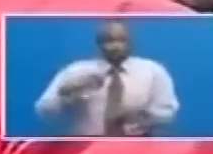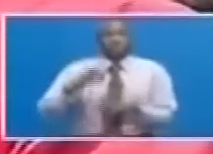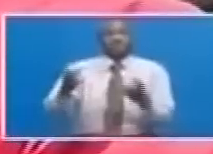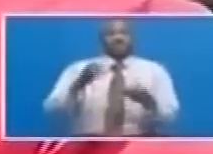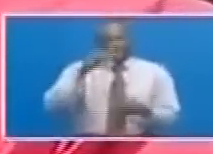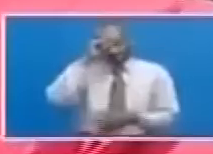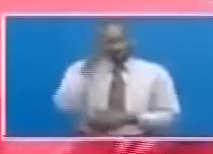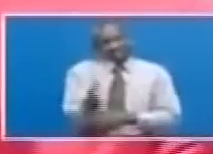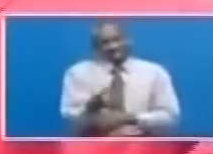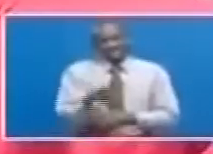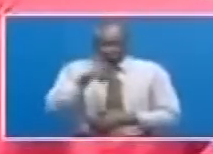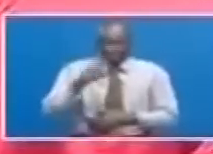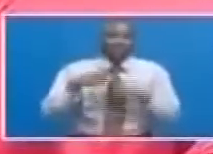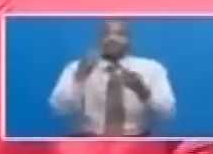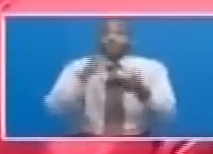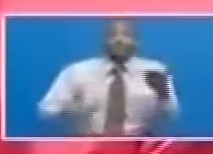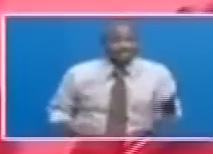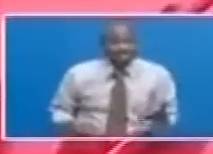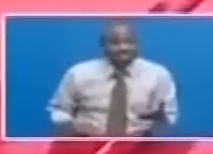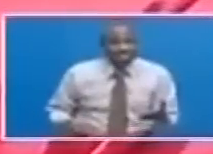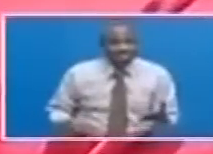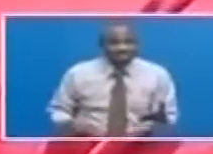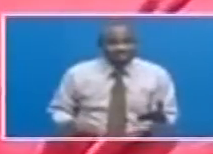au kwa serikali, si anapewa